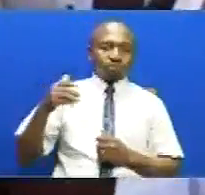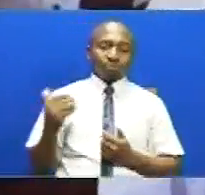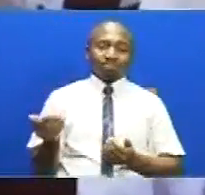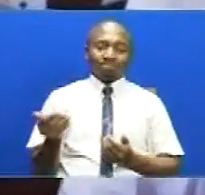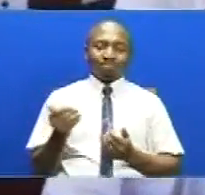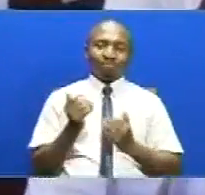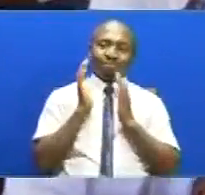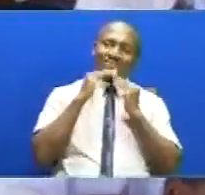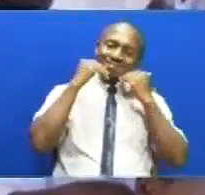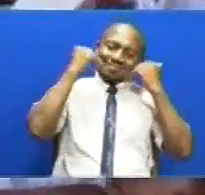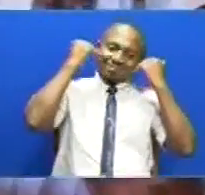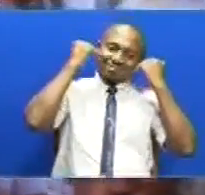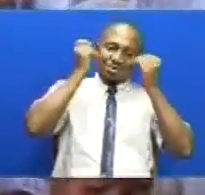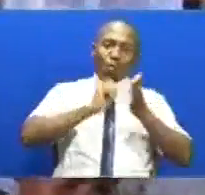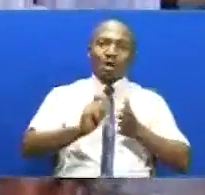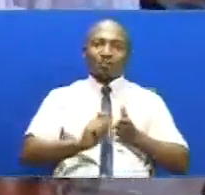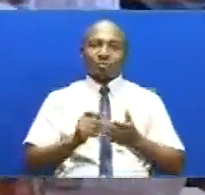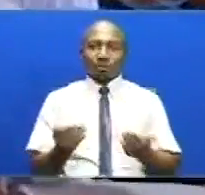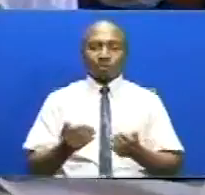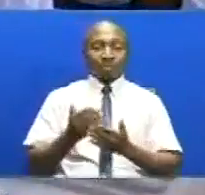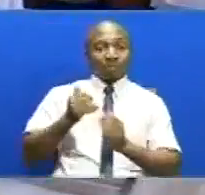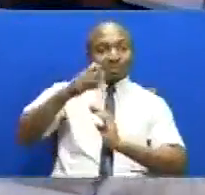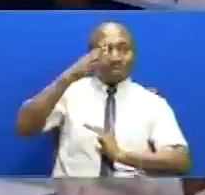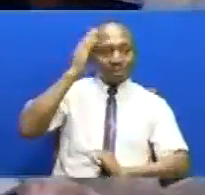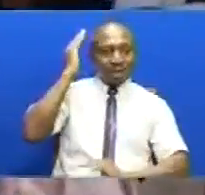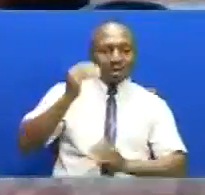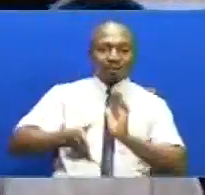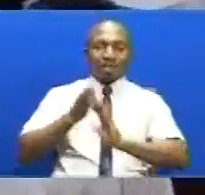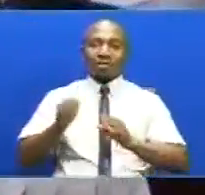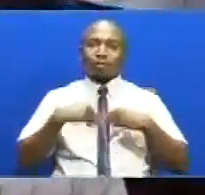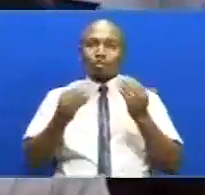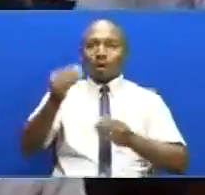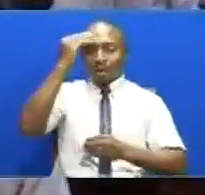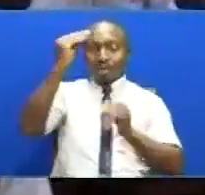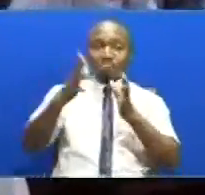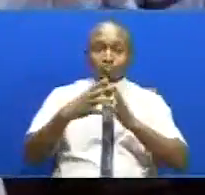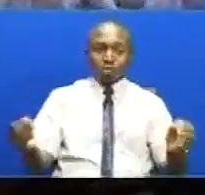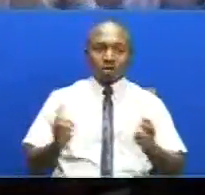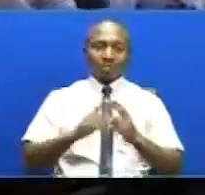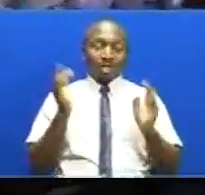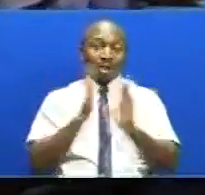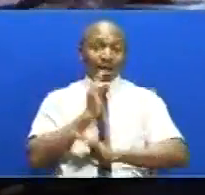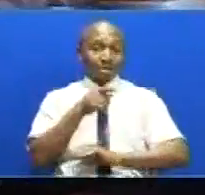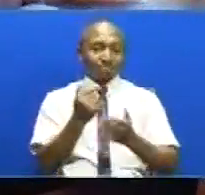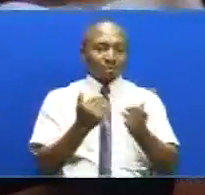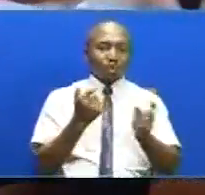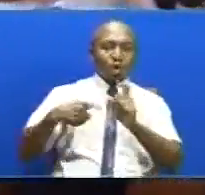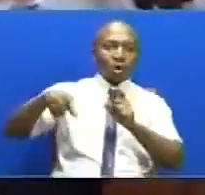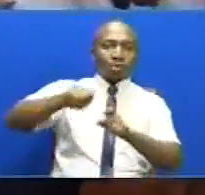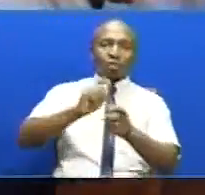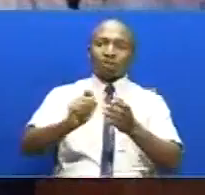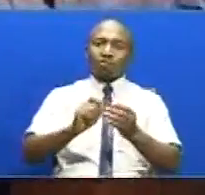Kicheko kimeenda kwa wanafunzi baada ya serikali kuanza kutoa elimu bure, hali iliyosababisha ongezeko la